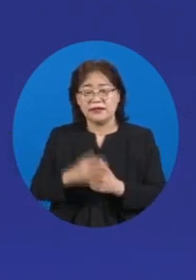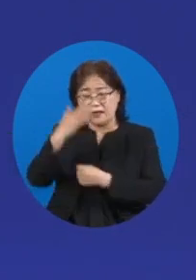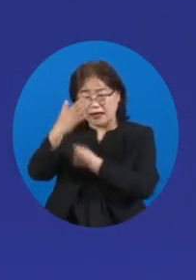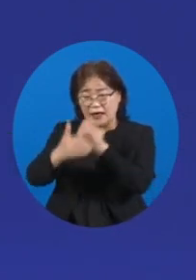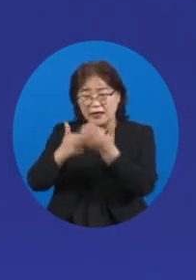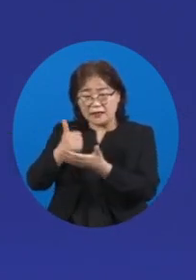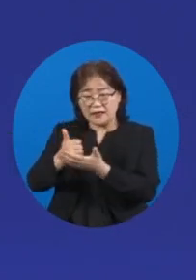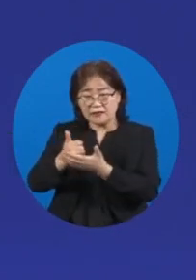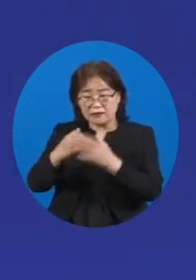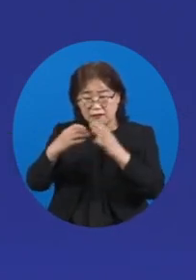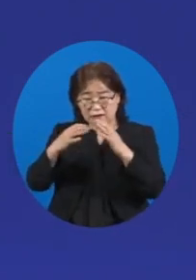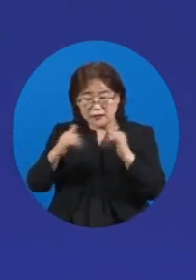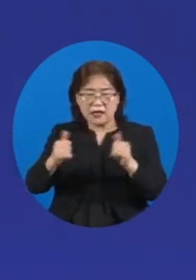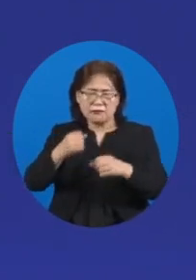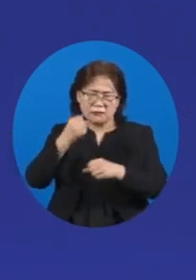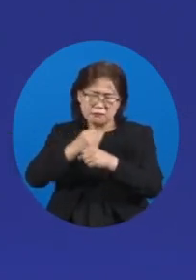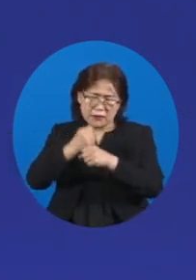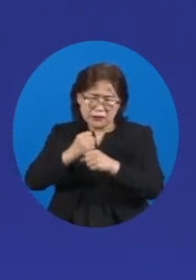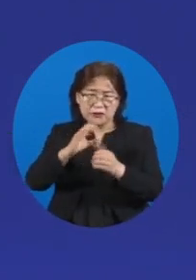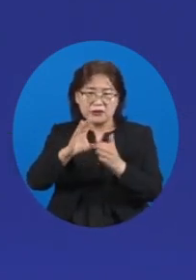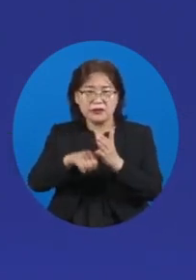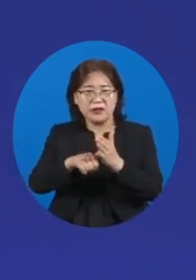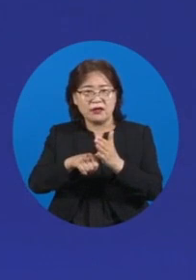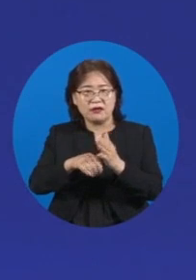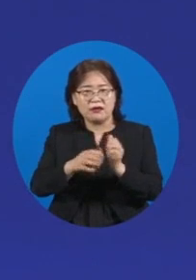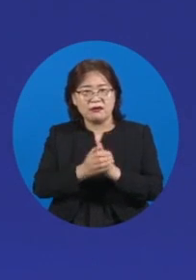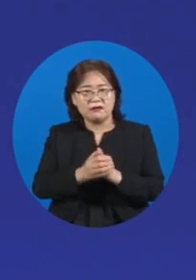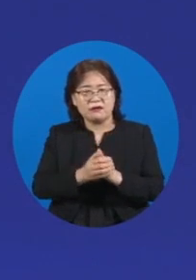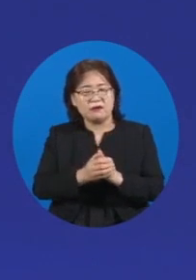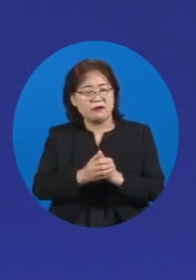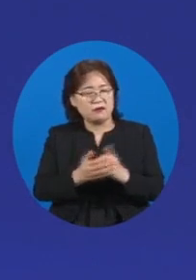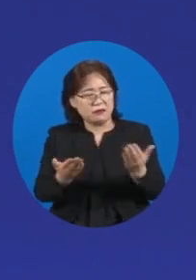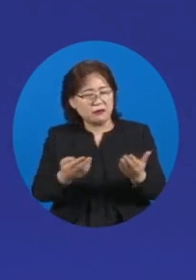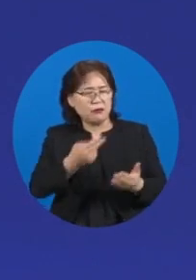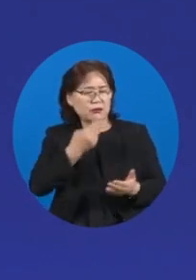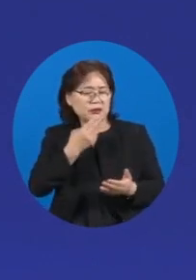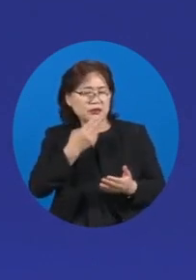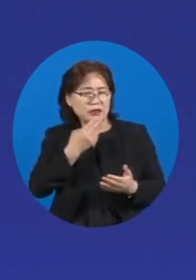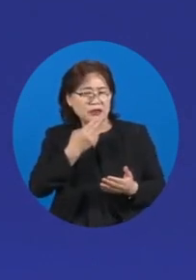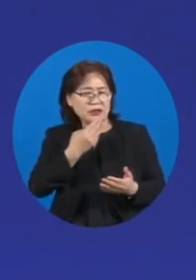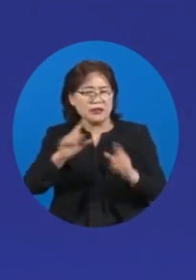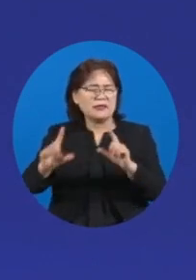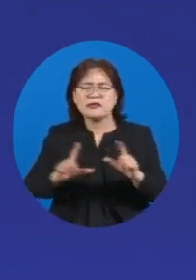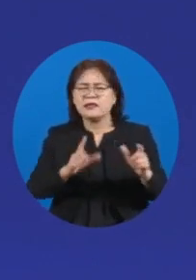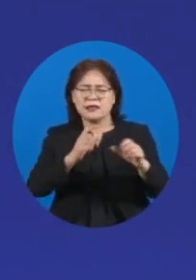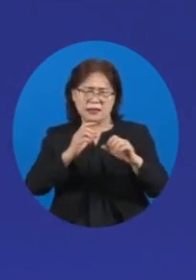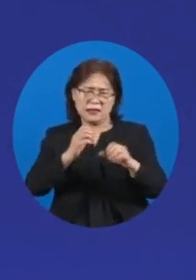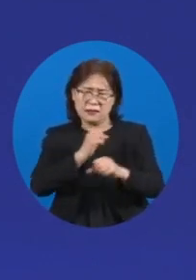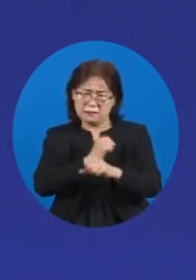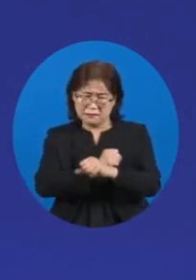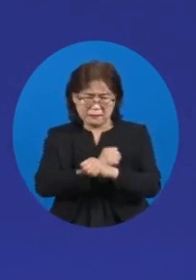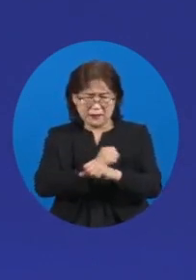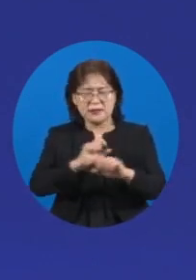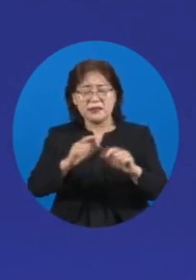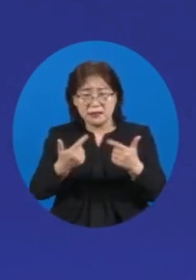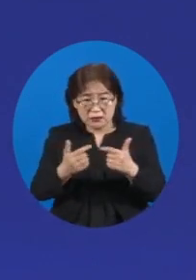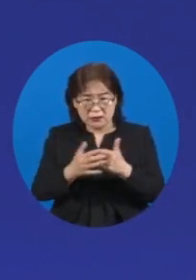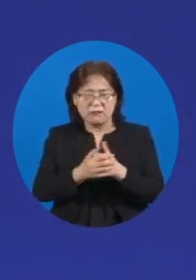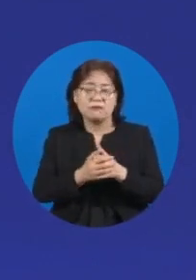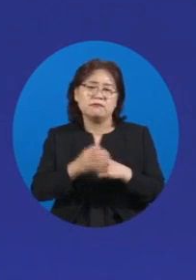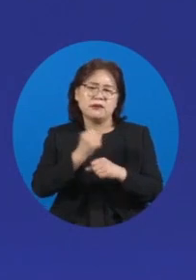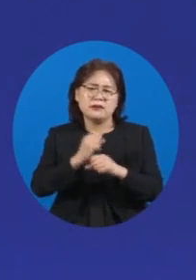때 무이 더 시카 도로 찌찌 않았어 하나님은 우리 인가를 이라는 전제로 지으셨습니다